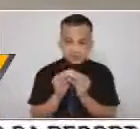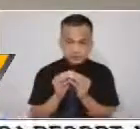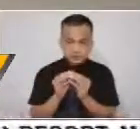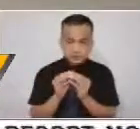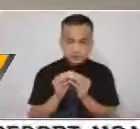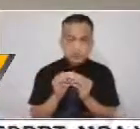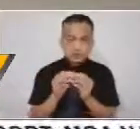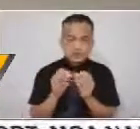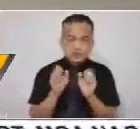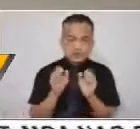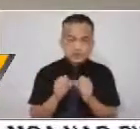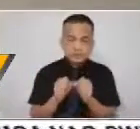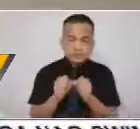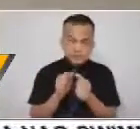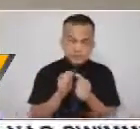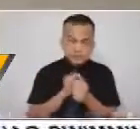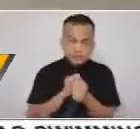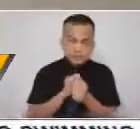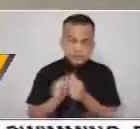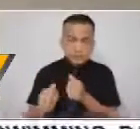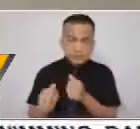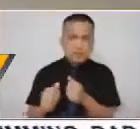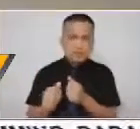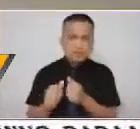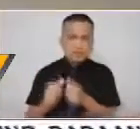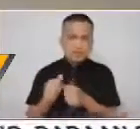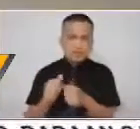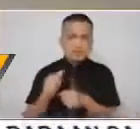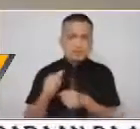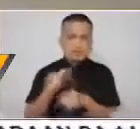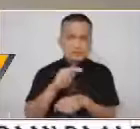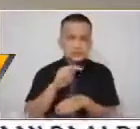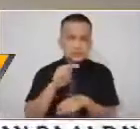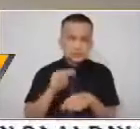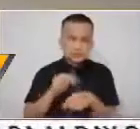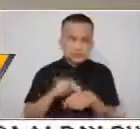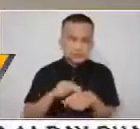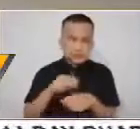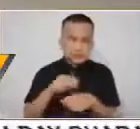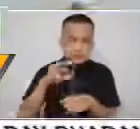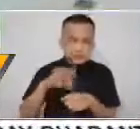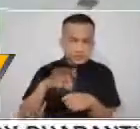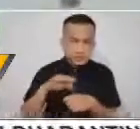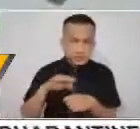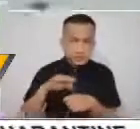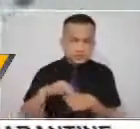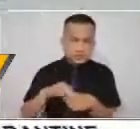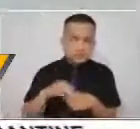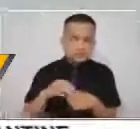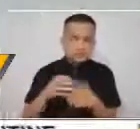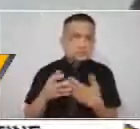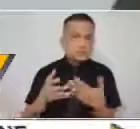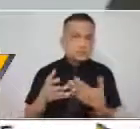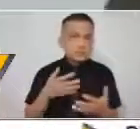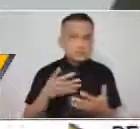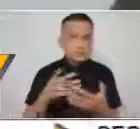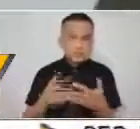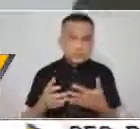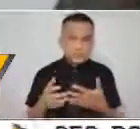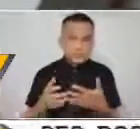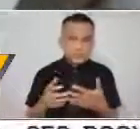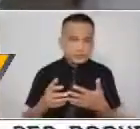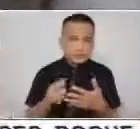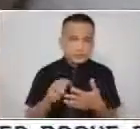dati. No? Kasi alam mo naman, tinatakutan natin dito yung super spreader events. Pinag-aaralan na rin ng poll body